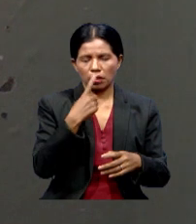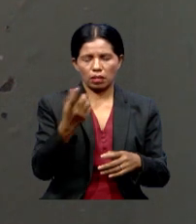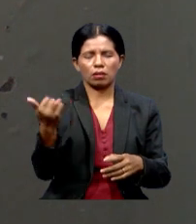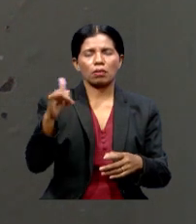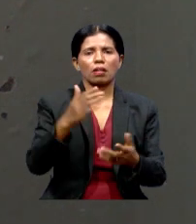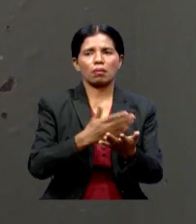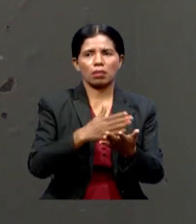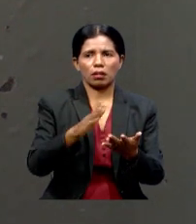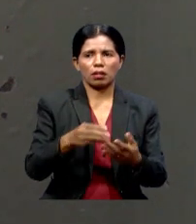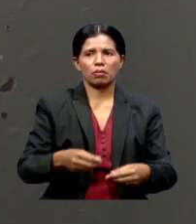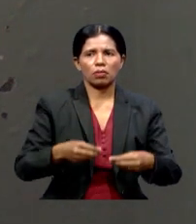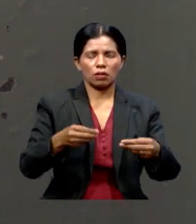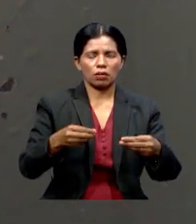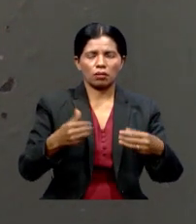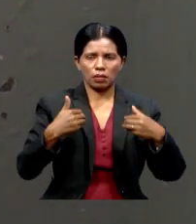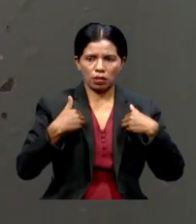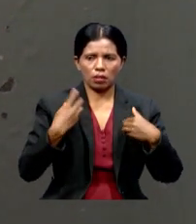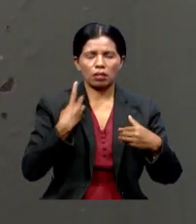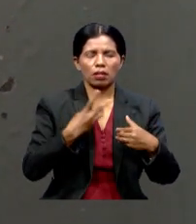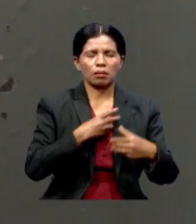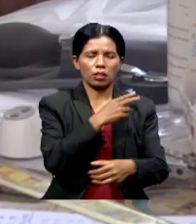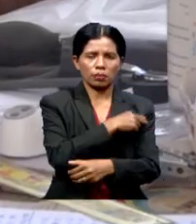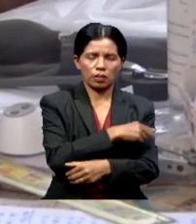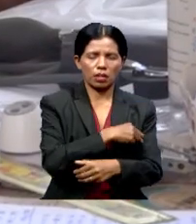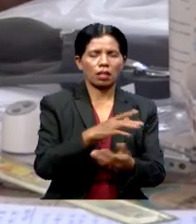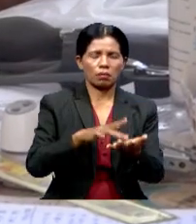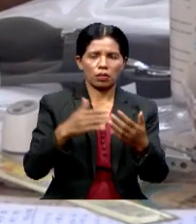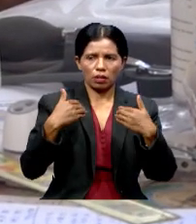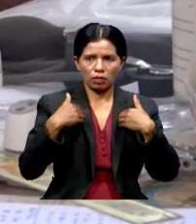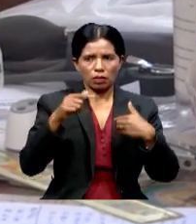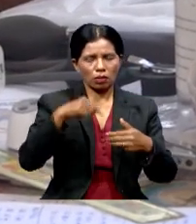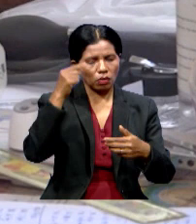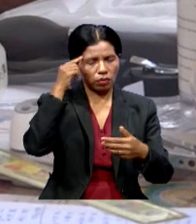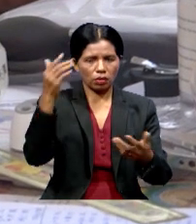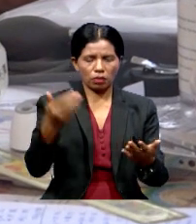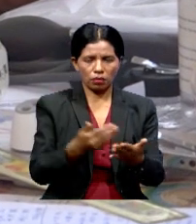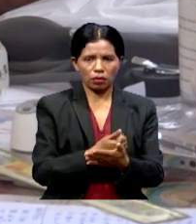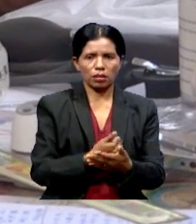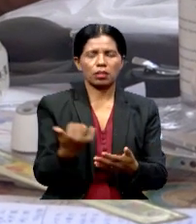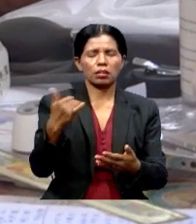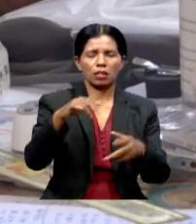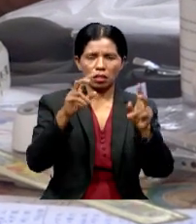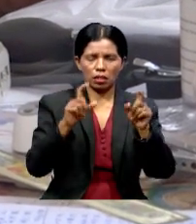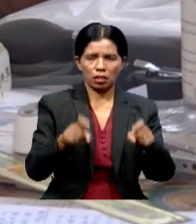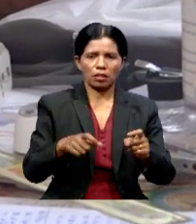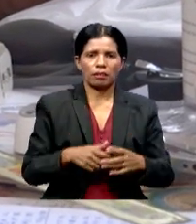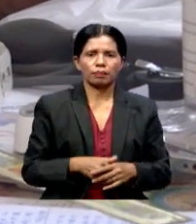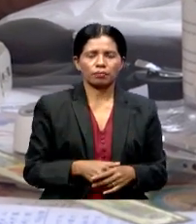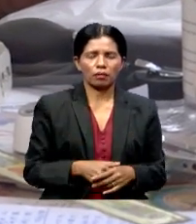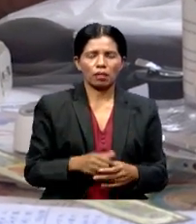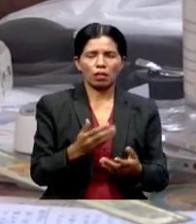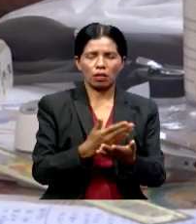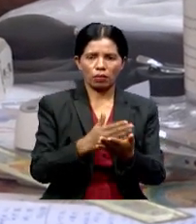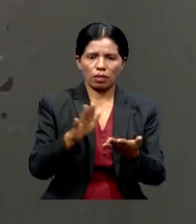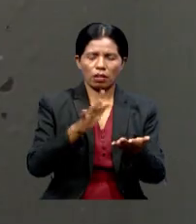murah po buat nabi ami iya postu Saudi gubernur pun sirah tinggi be kolai muruk